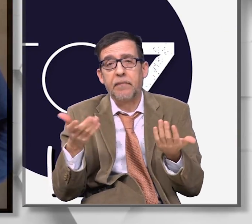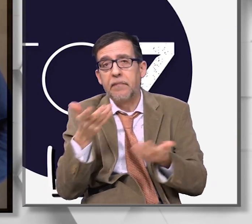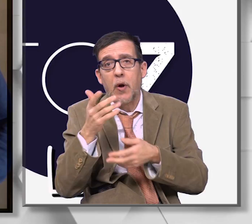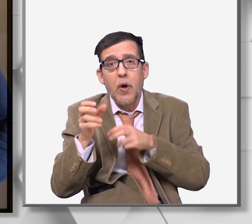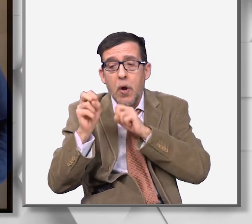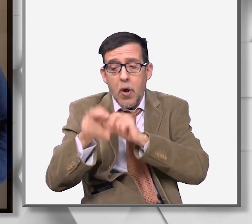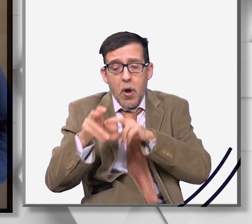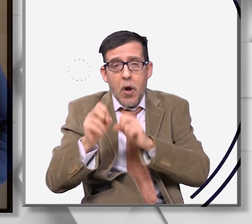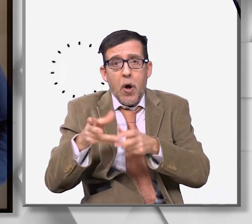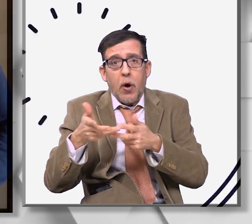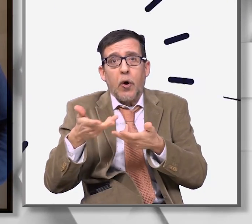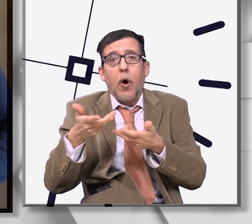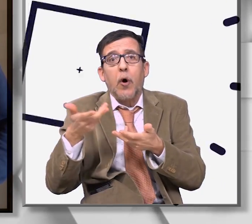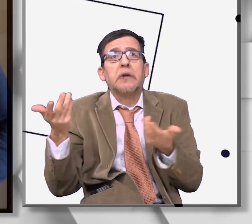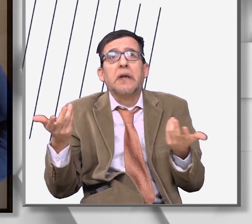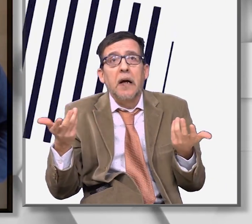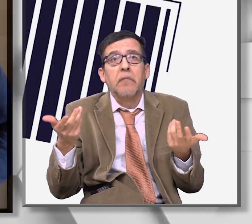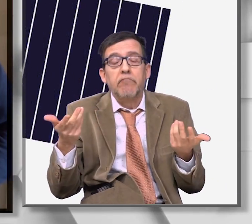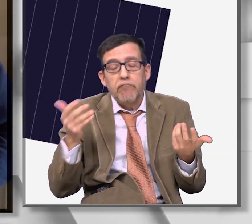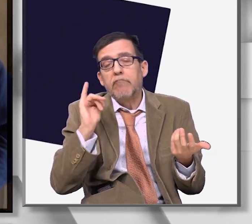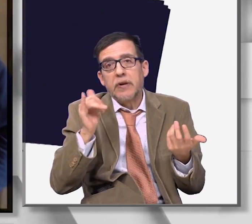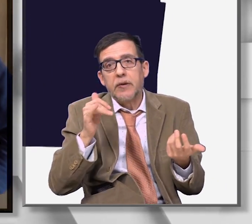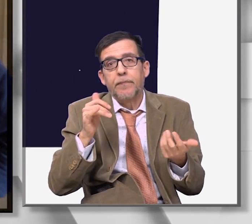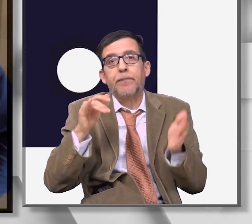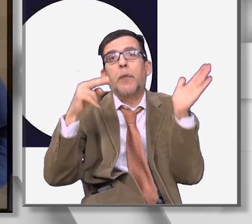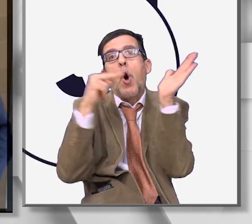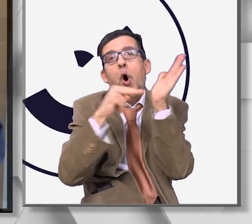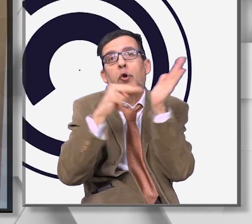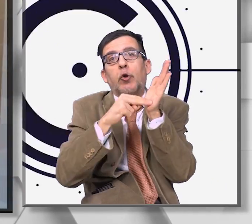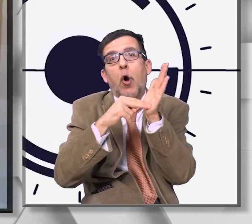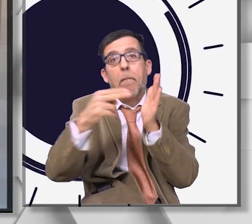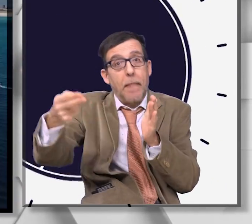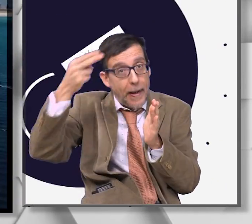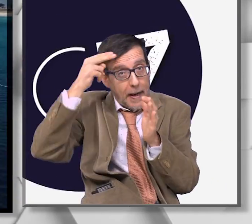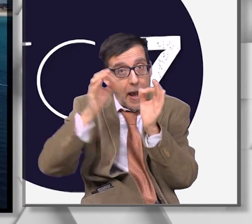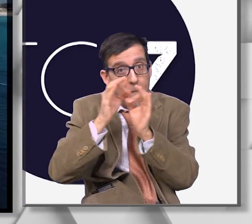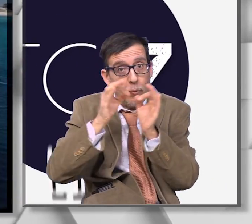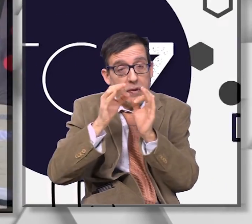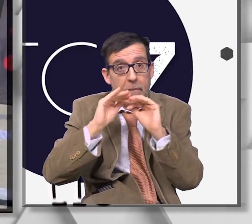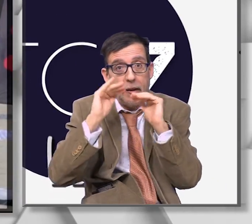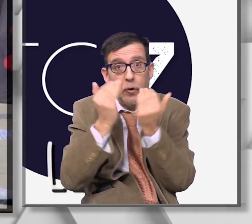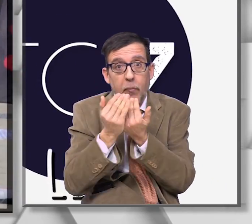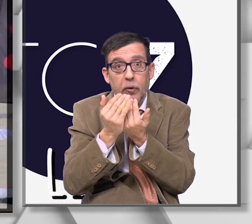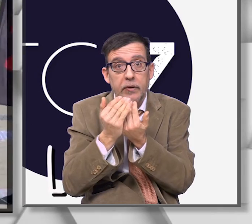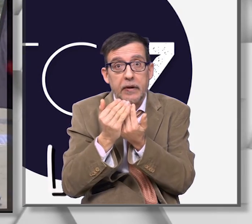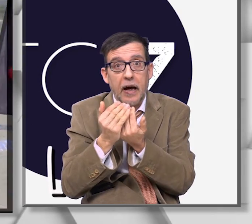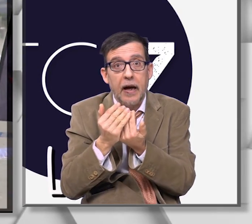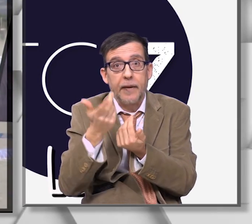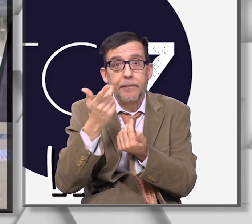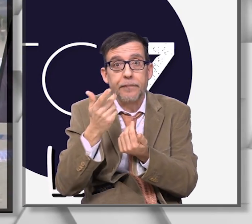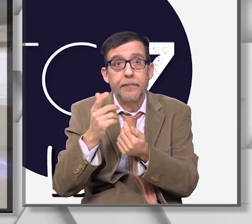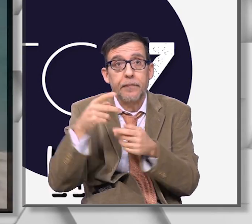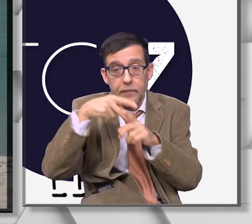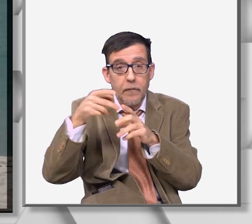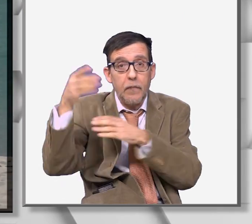corse a piedi anche il cat esatto a ottobre ricordiamo l'appuntamento col mondiale fra la tappa del mondiale di kitesurf